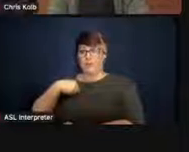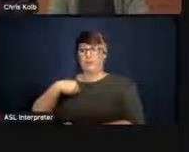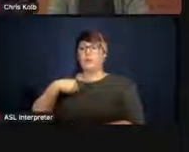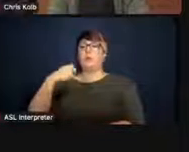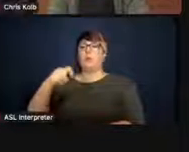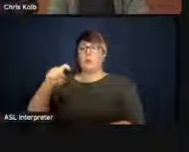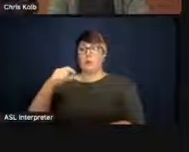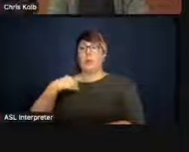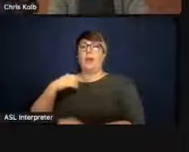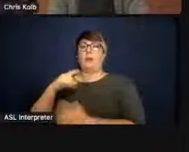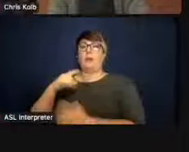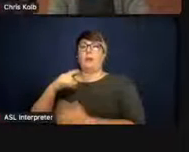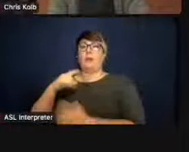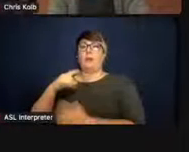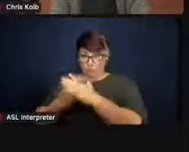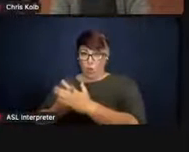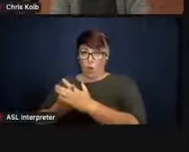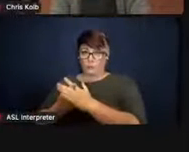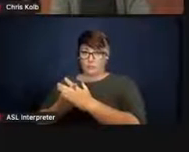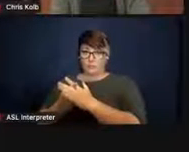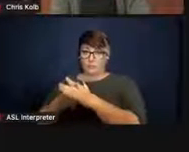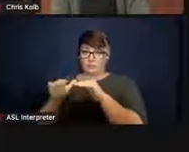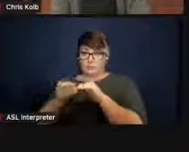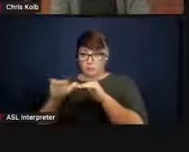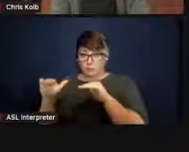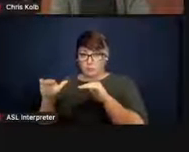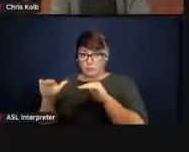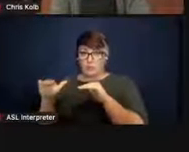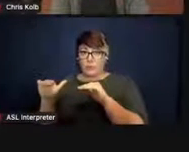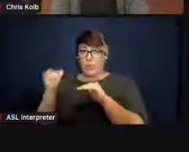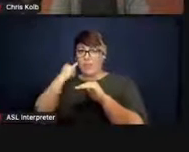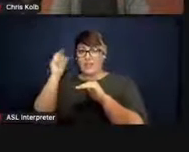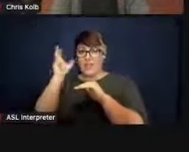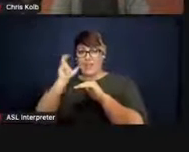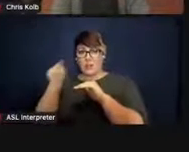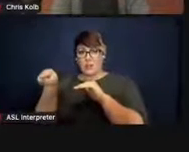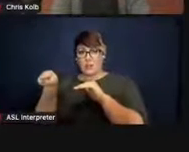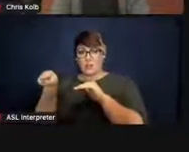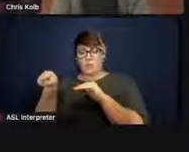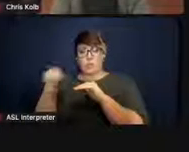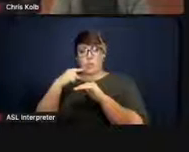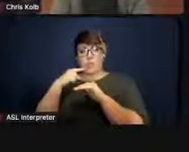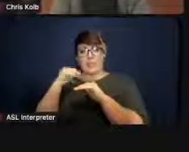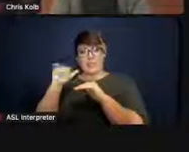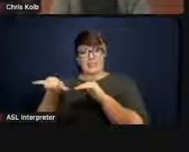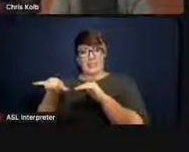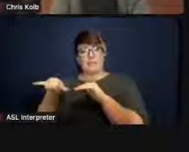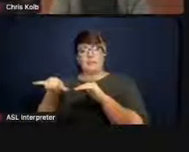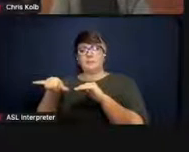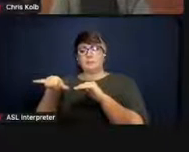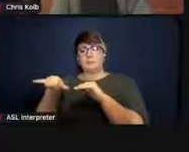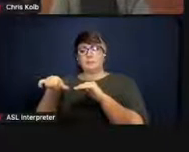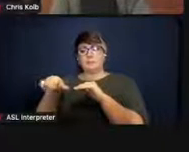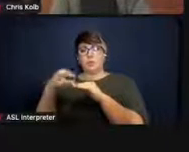تم وضعها، أنا أعتقد بأن هناك حاجة لتحديد نقطة البداية